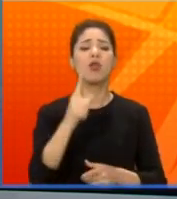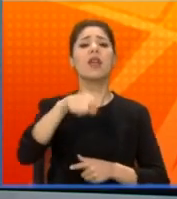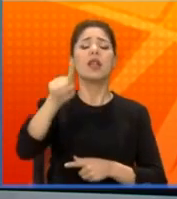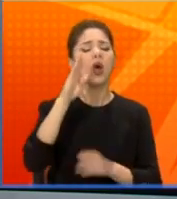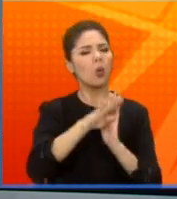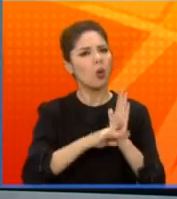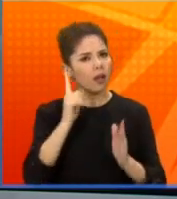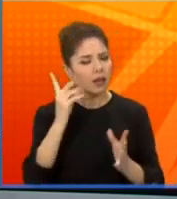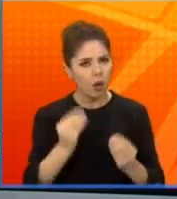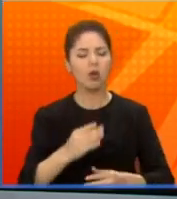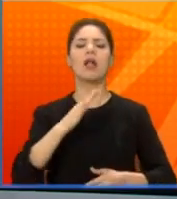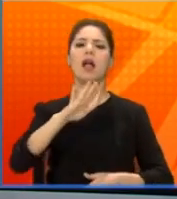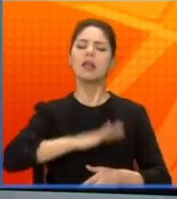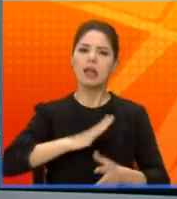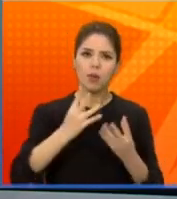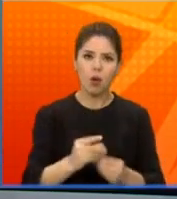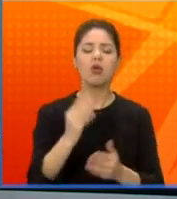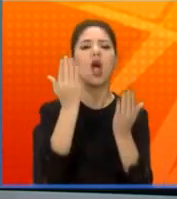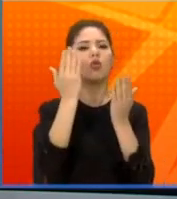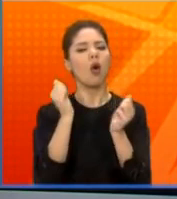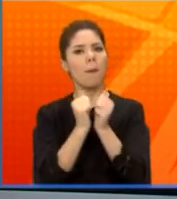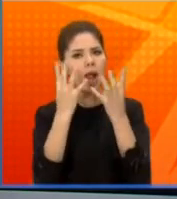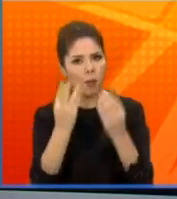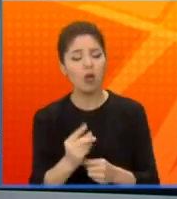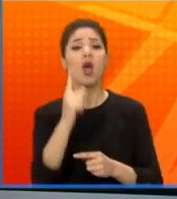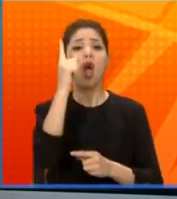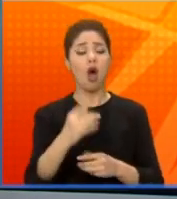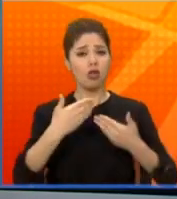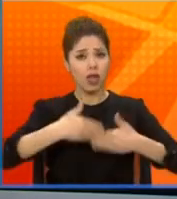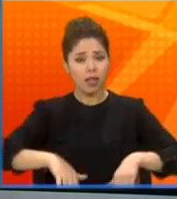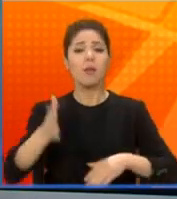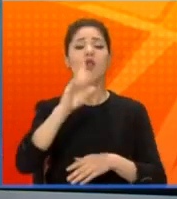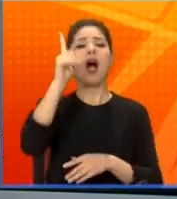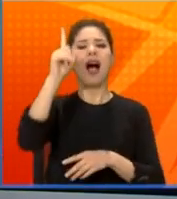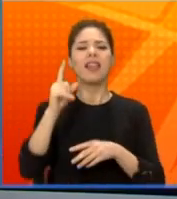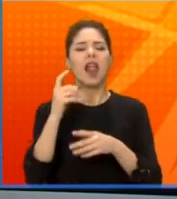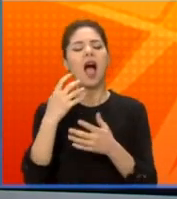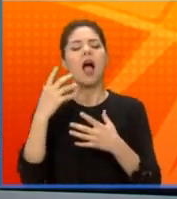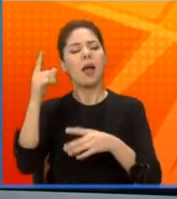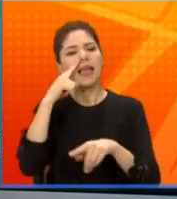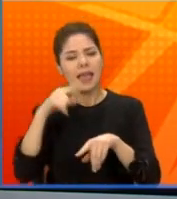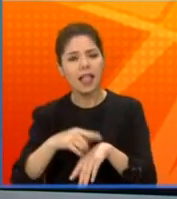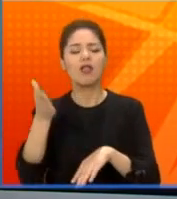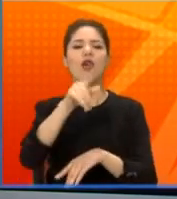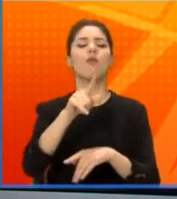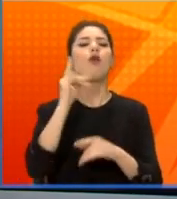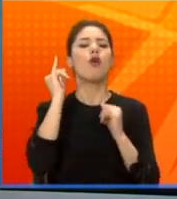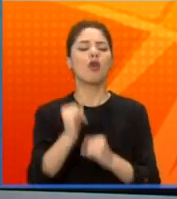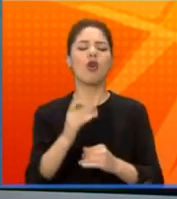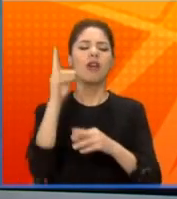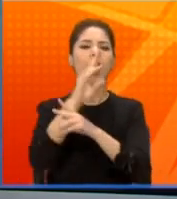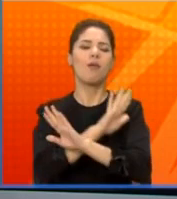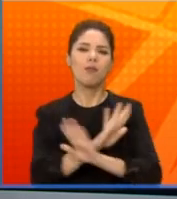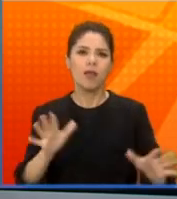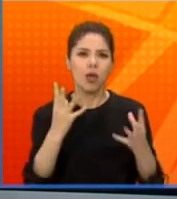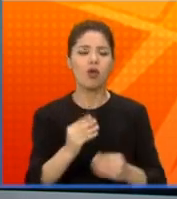kapılmadıkça, dualarımızı da eksik etmedikçe, yani önce tedbir, sonra tevekkülle bu kabus bitecek. Ramazan arifesinde